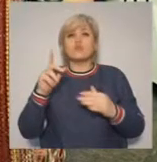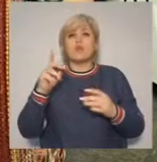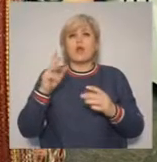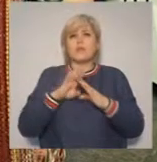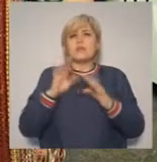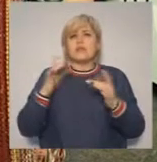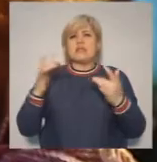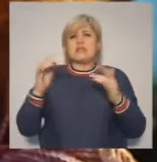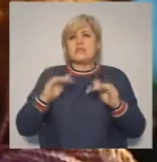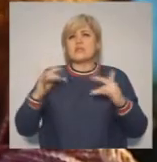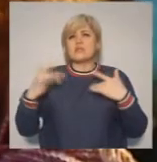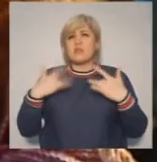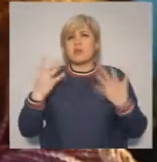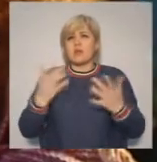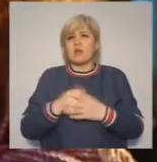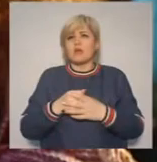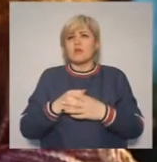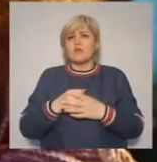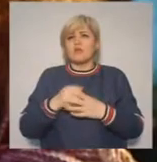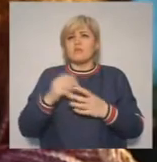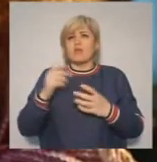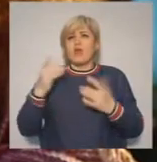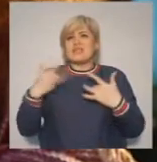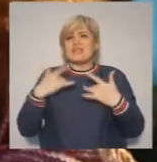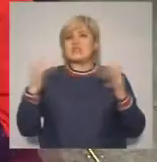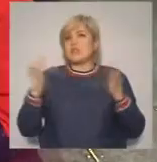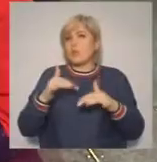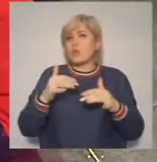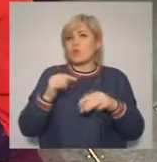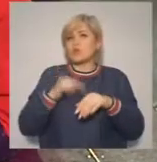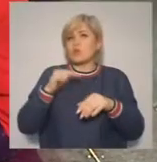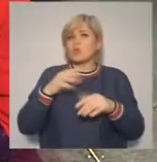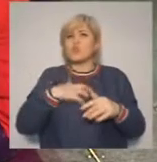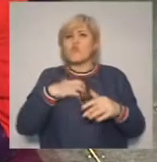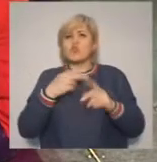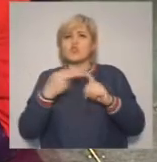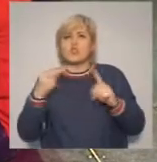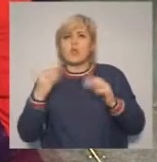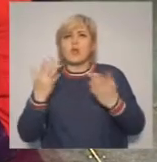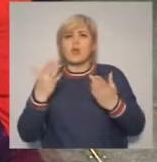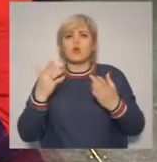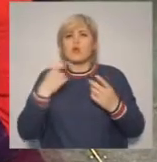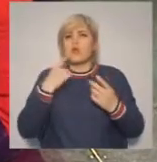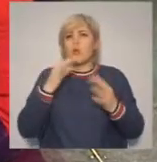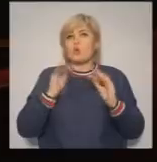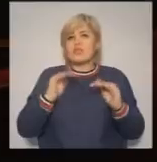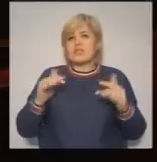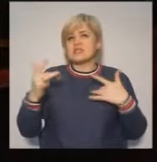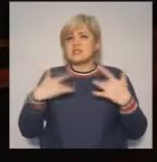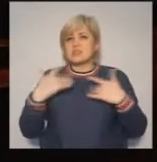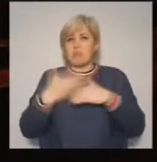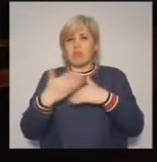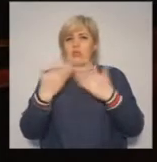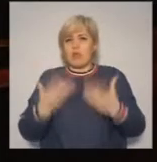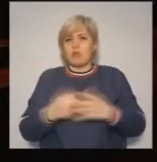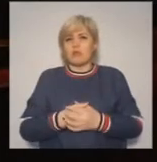детского спектакля «Тайны темного леса» по пьесе Никиты Шмитько. Артисты собираются затронуть важные темы, о которых не